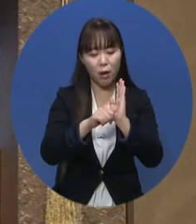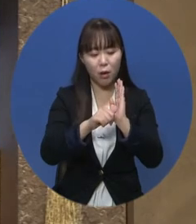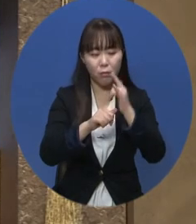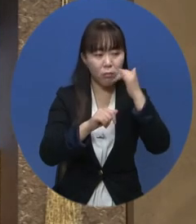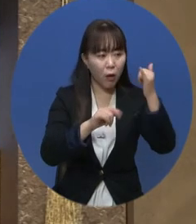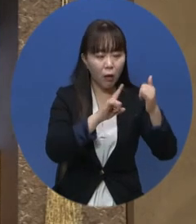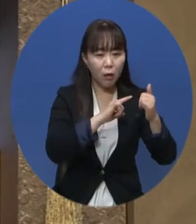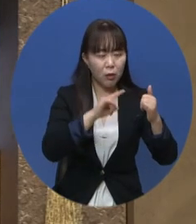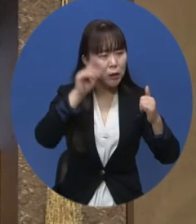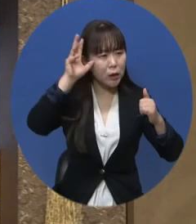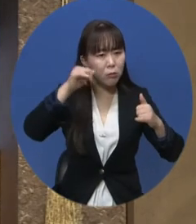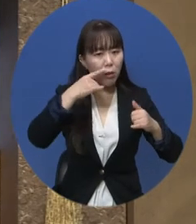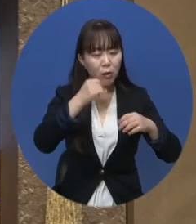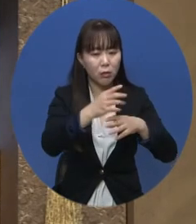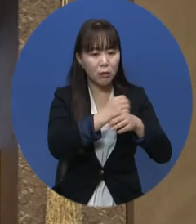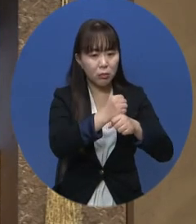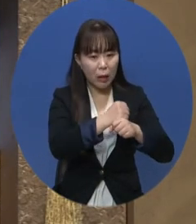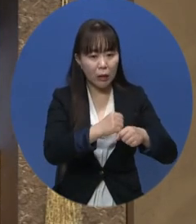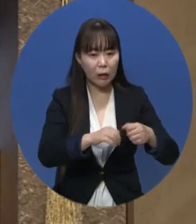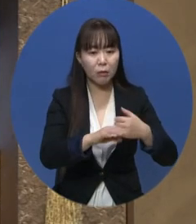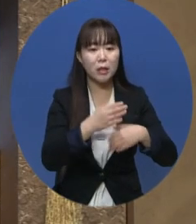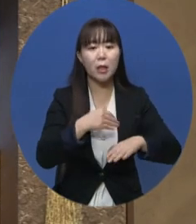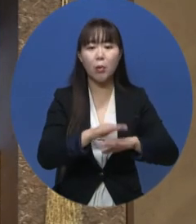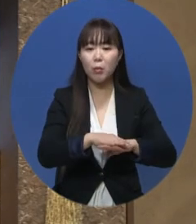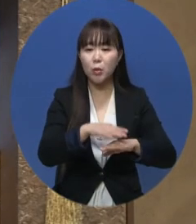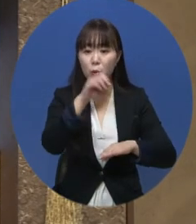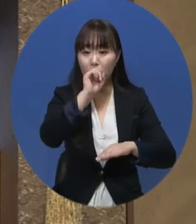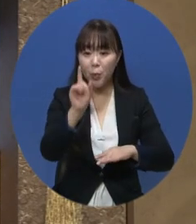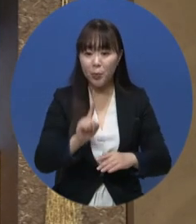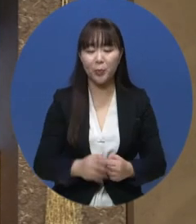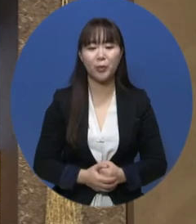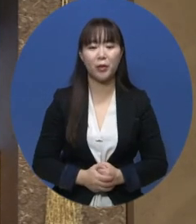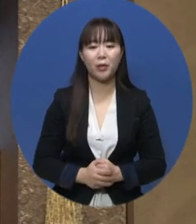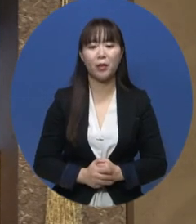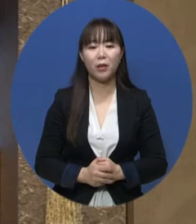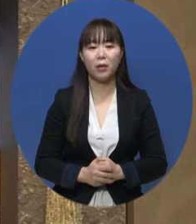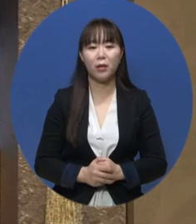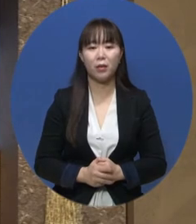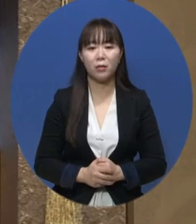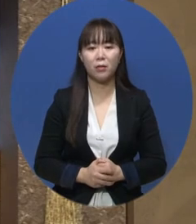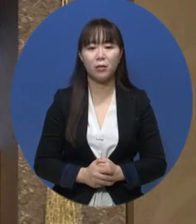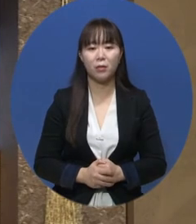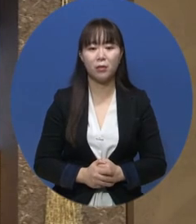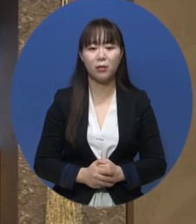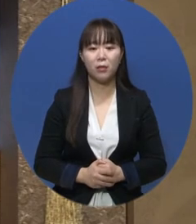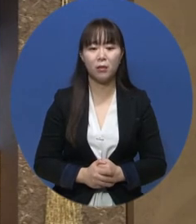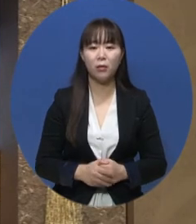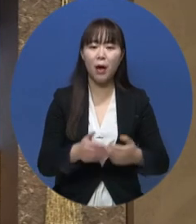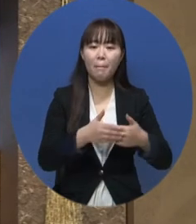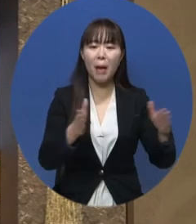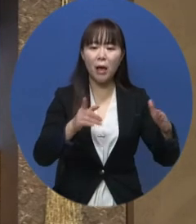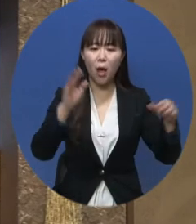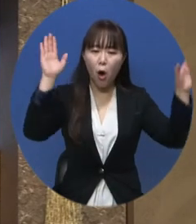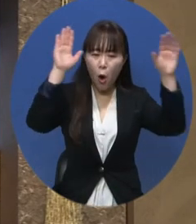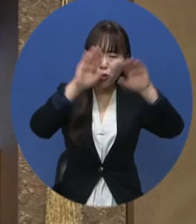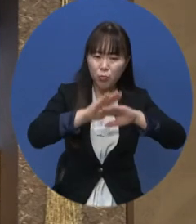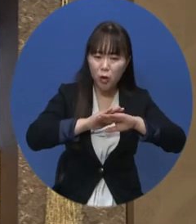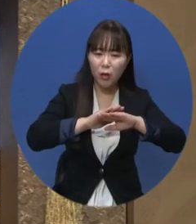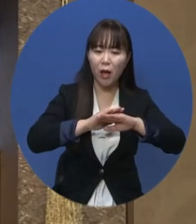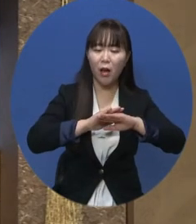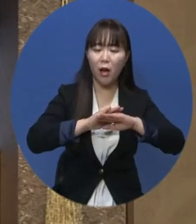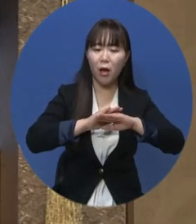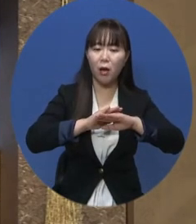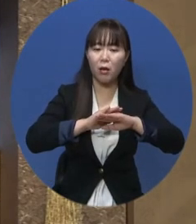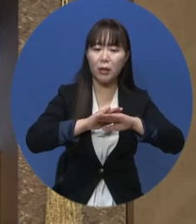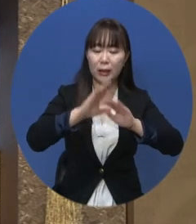짐을 싸시는 분이 계시다면 네. 참고하시면 좋을 게 뭐냐면 네. 이 방이 좀 너무 어둡거나